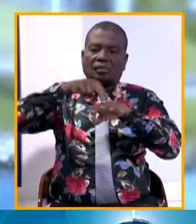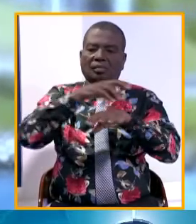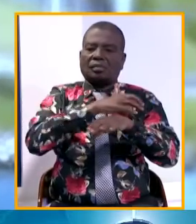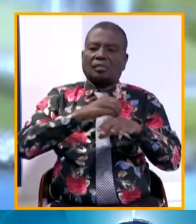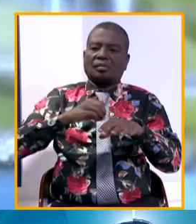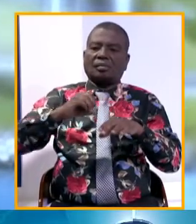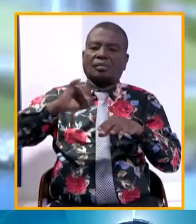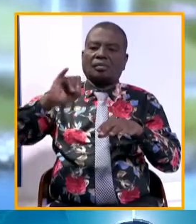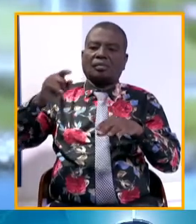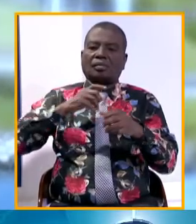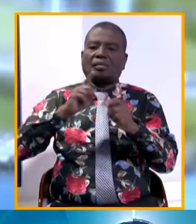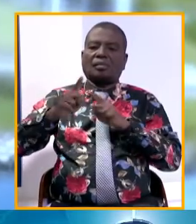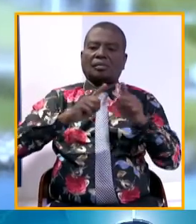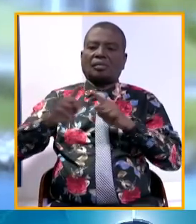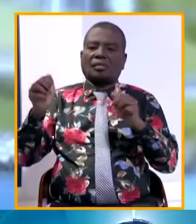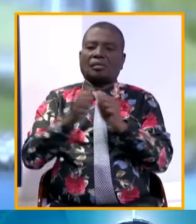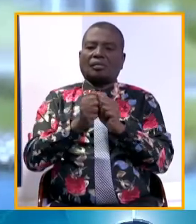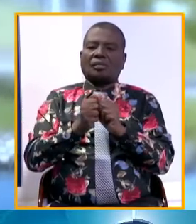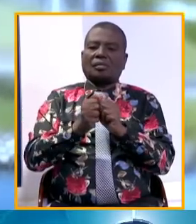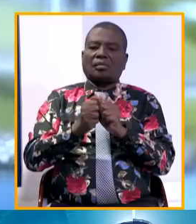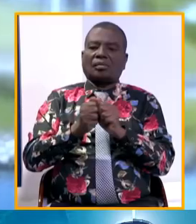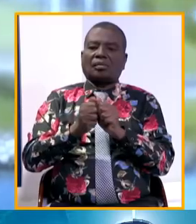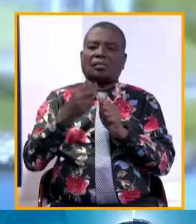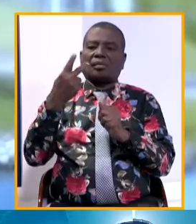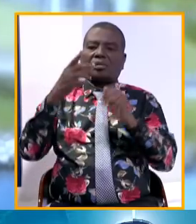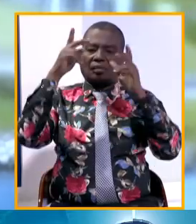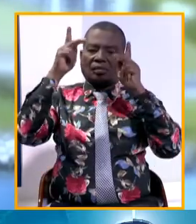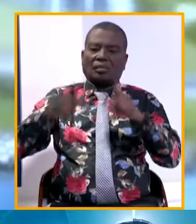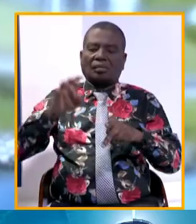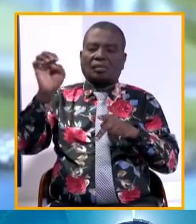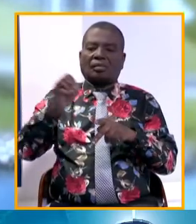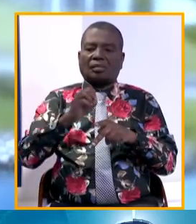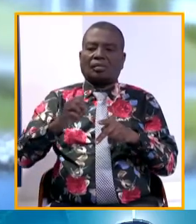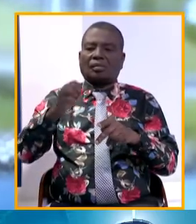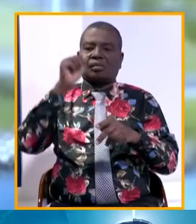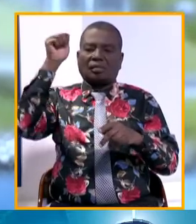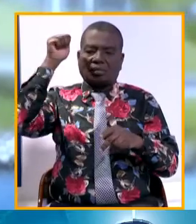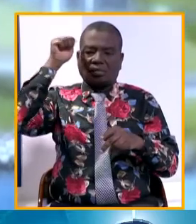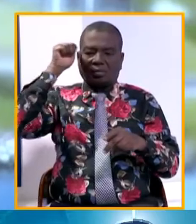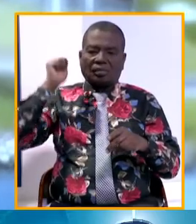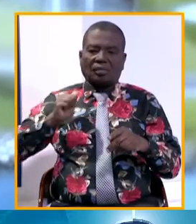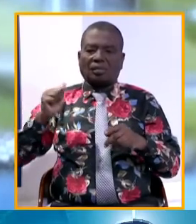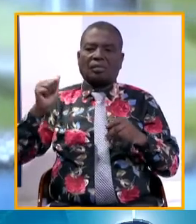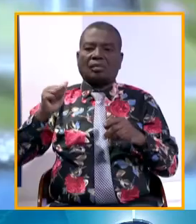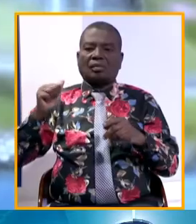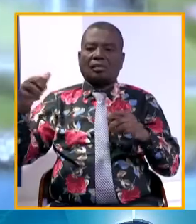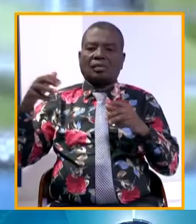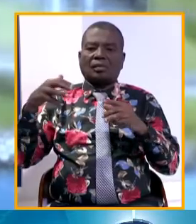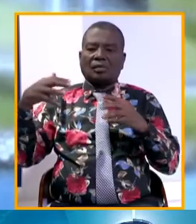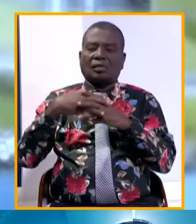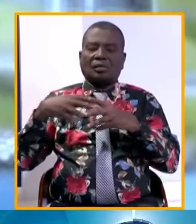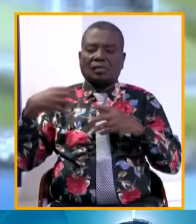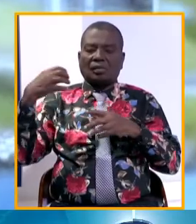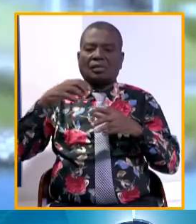Timoko Meliet-Kone a échangé récemment avec deux personnalités, notamment l'ambassadeur de l'Union des Comores et